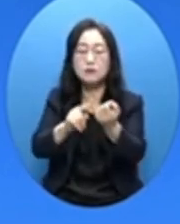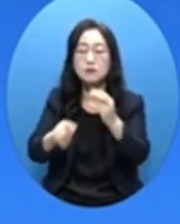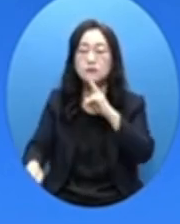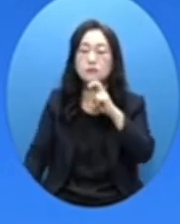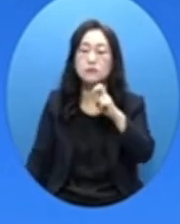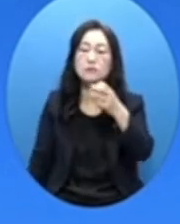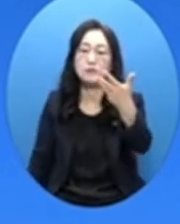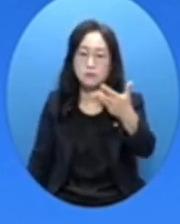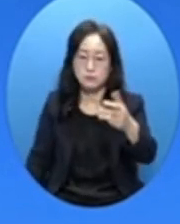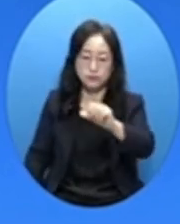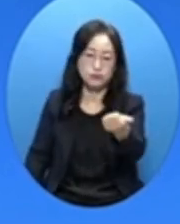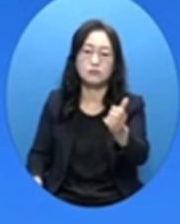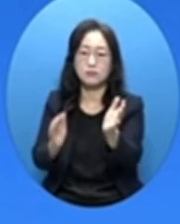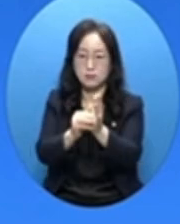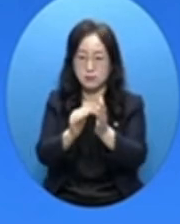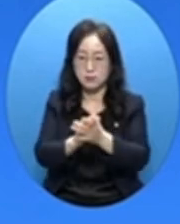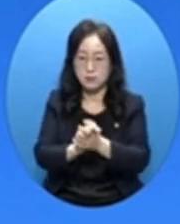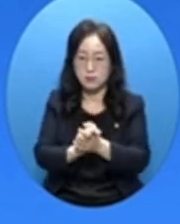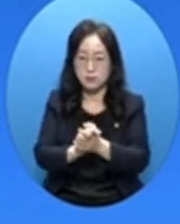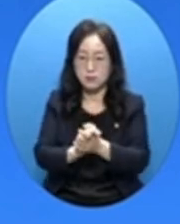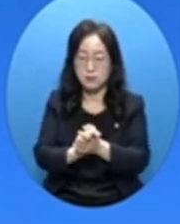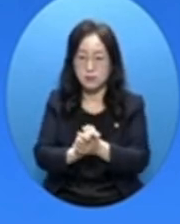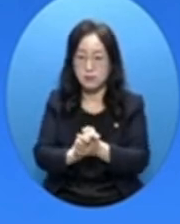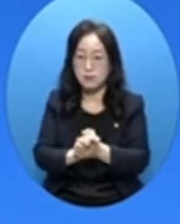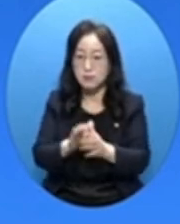것입니다. 살인하지 말라.